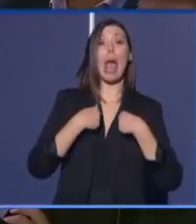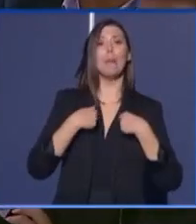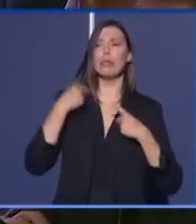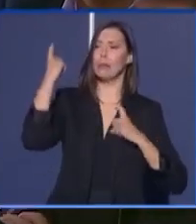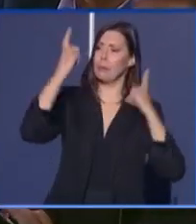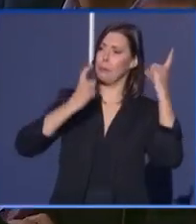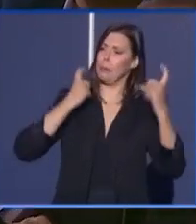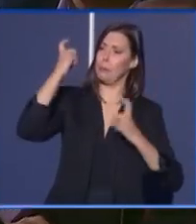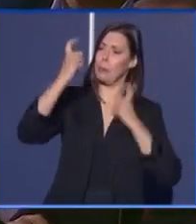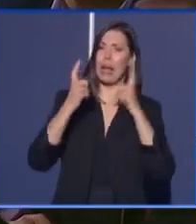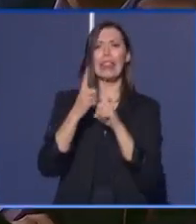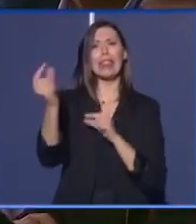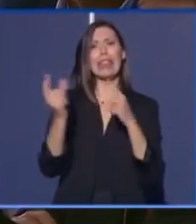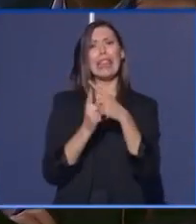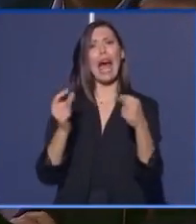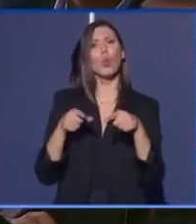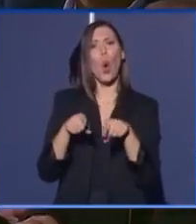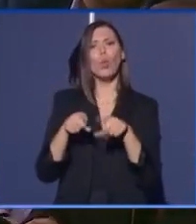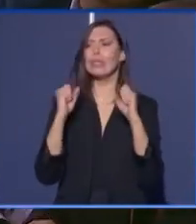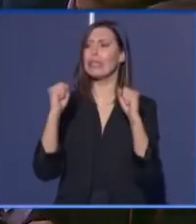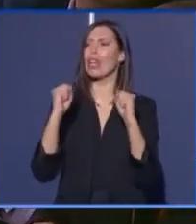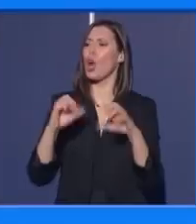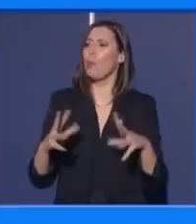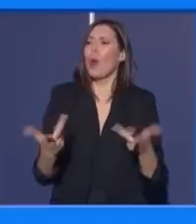αναρωτιόμαστε το ίδιο το ΝΑΤΟ ποιος θα το σταθεροποιήσει.